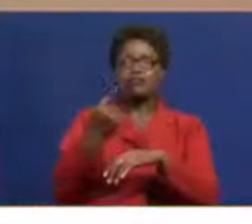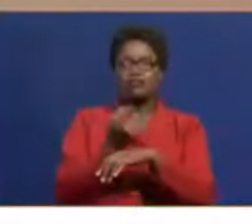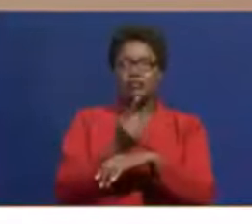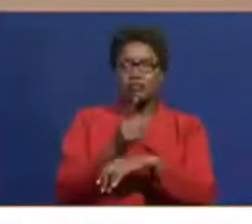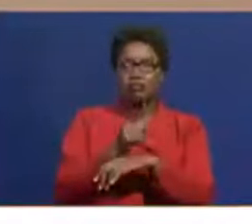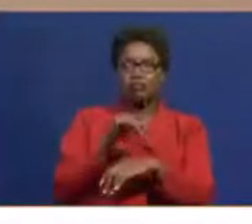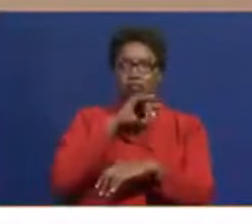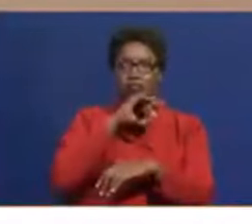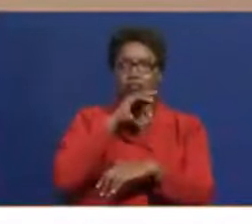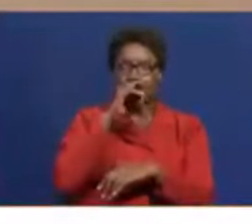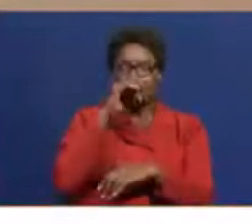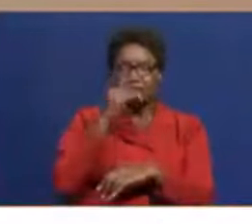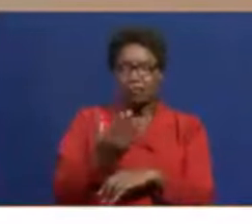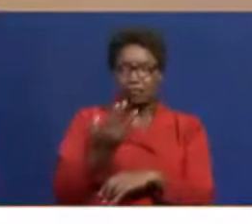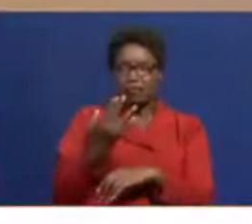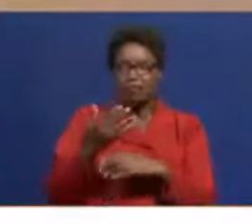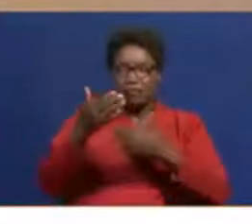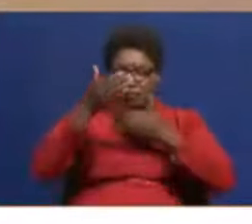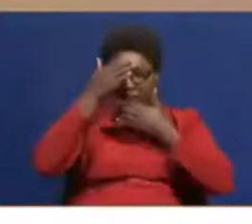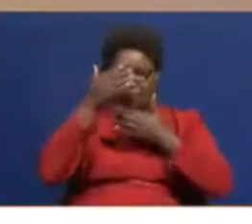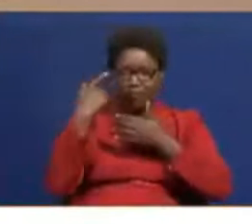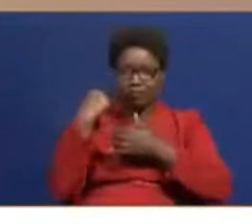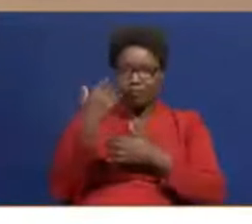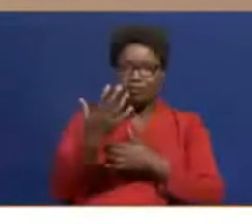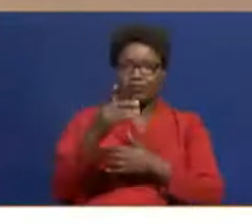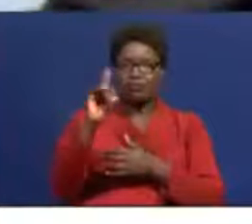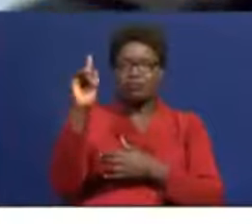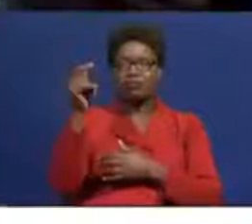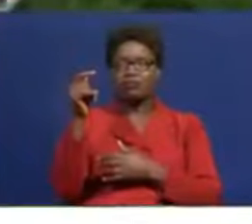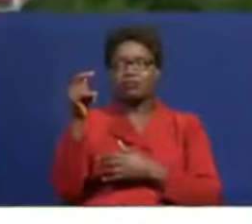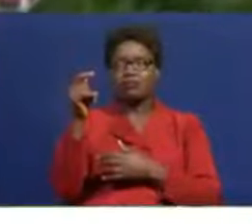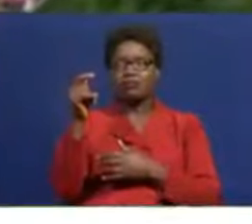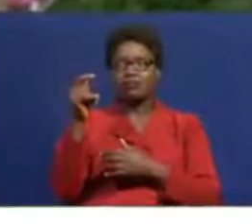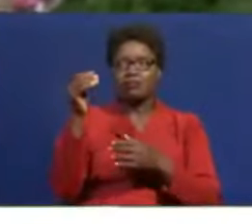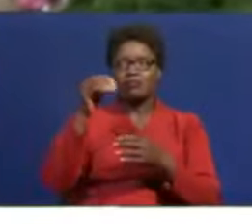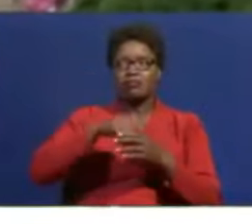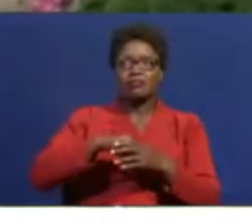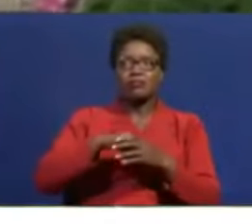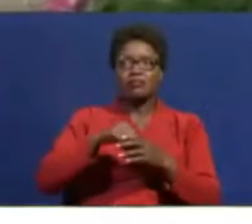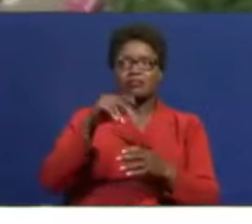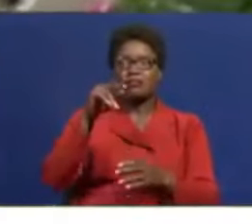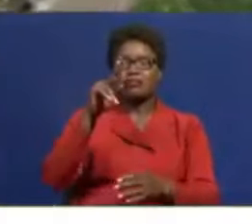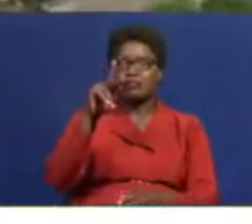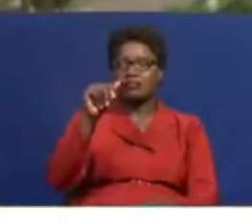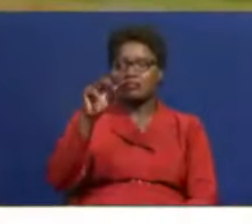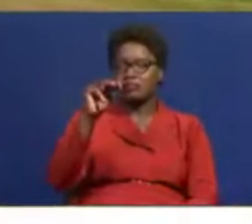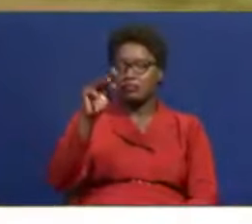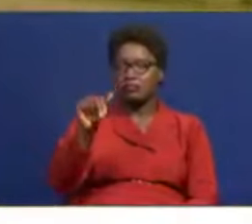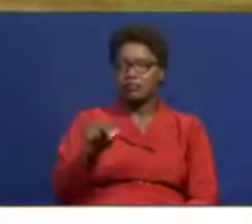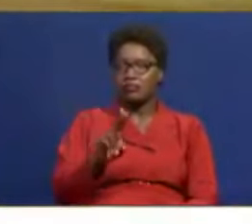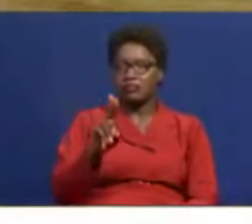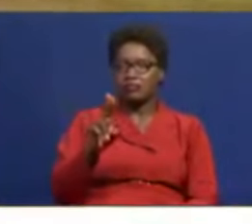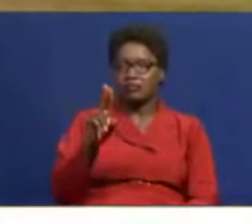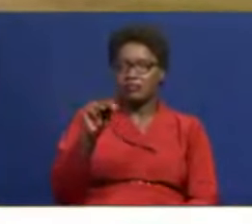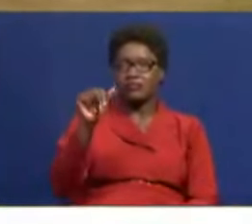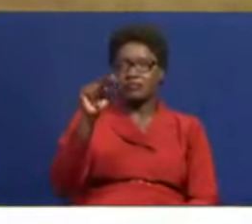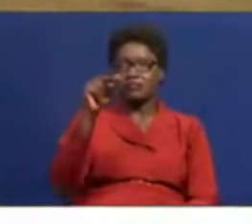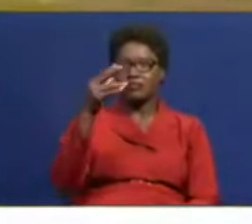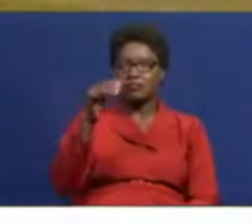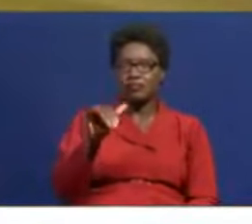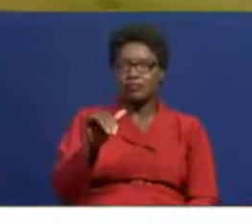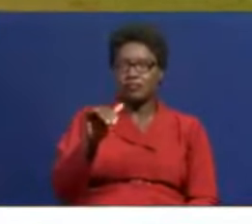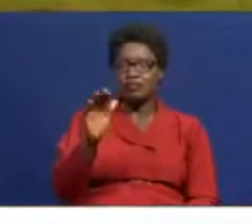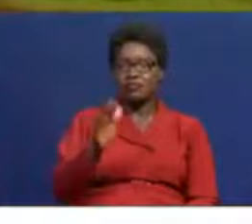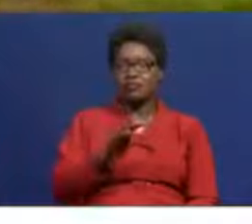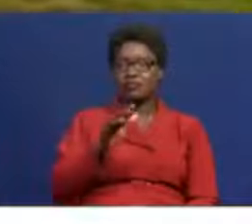Uganda ilimaliza ya 4 na Morocco ikachukua nafasi ya 5 kikosi cha Kenya kilichojumuisha Joseph Kamau, David Kinja, Nancy Akinyi na Jelimo